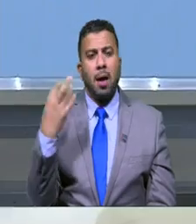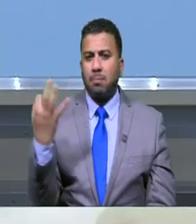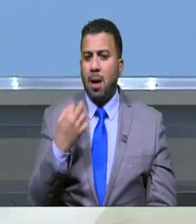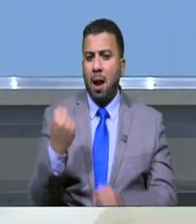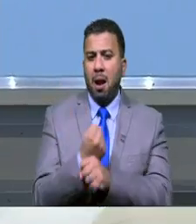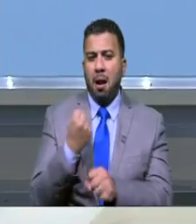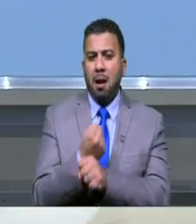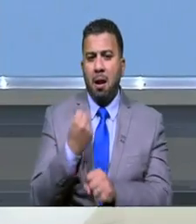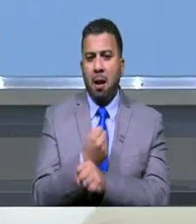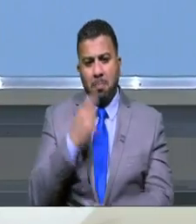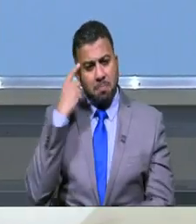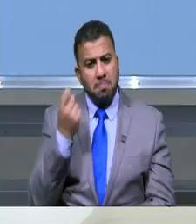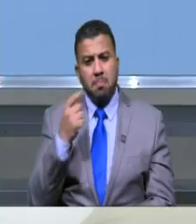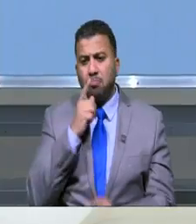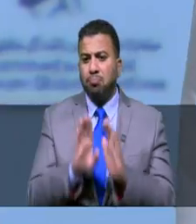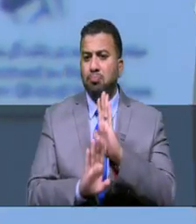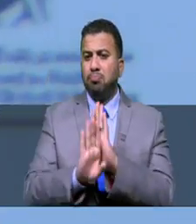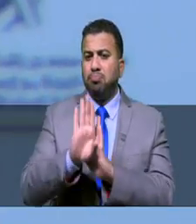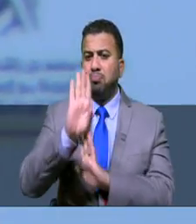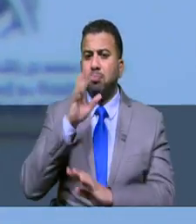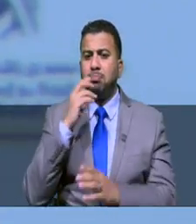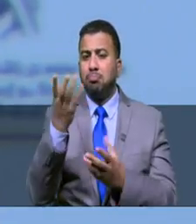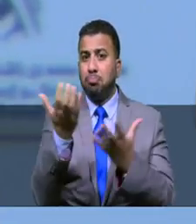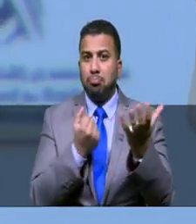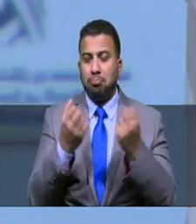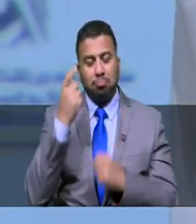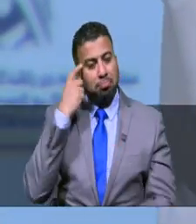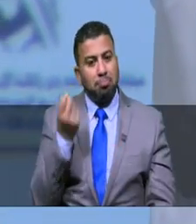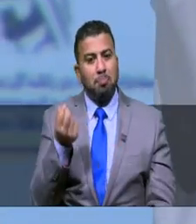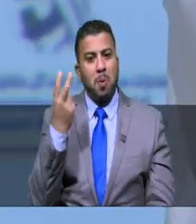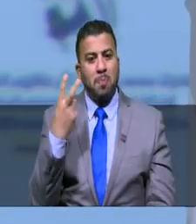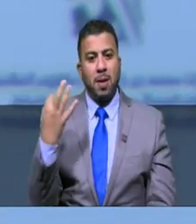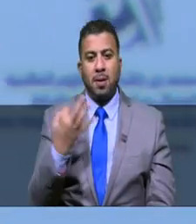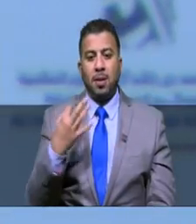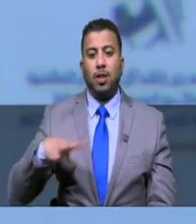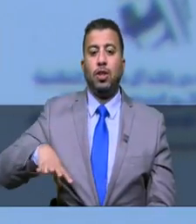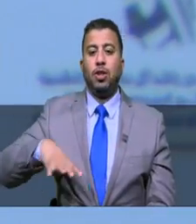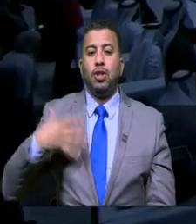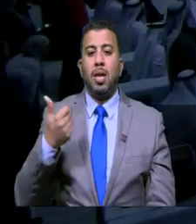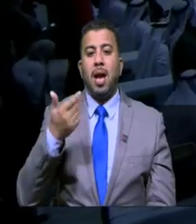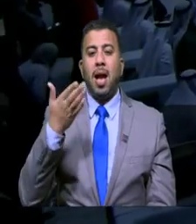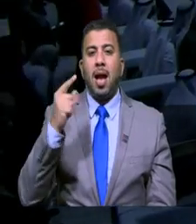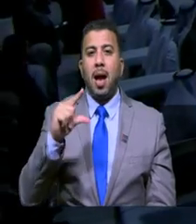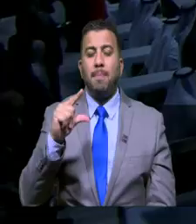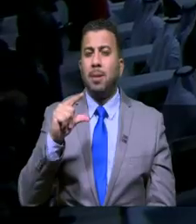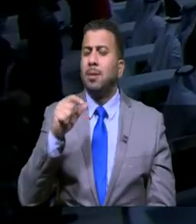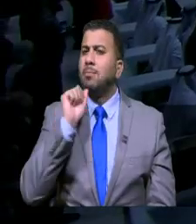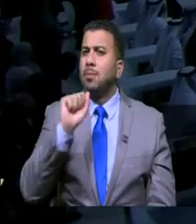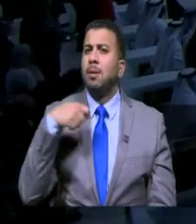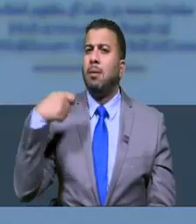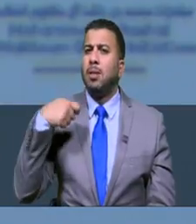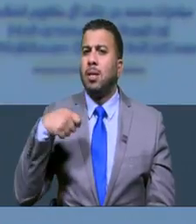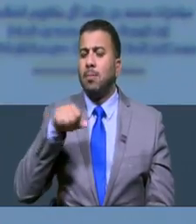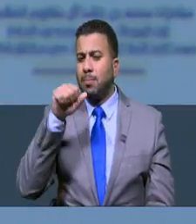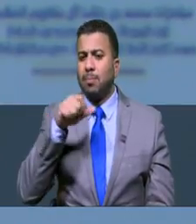للعمل وأصبح أرضا خصبة تحتضن المبدعين. وقام سمو الشيخ أحمد بن محمد بن راشد آل مكتوم رئيس